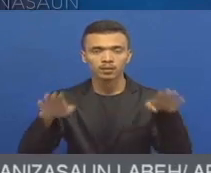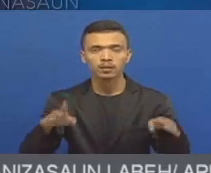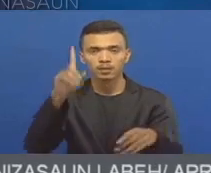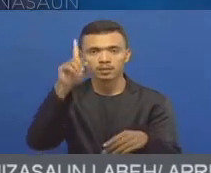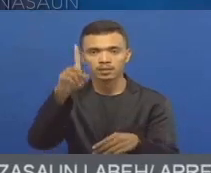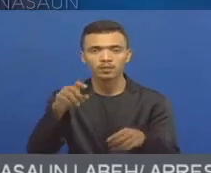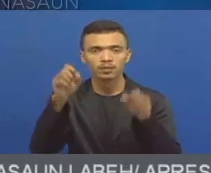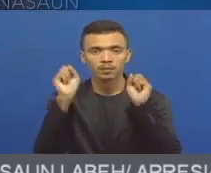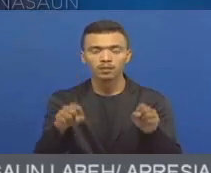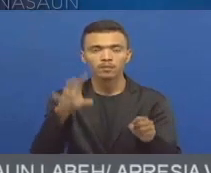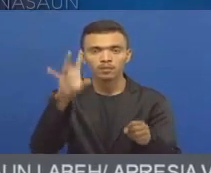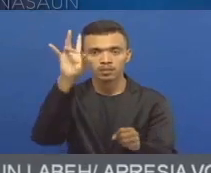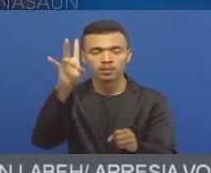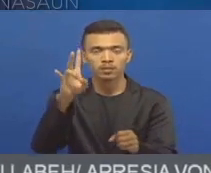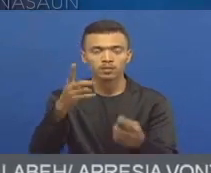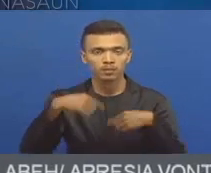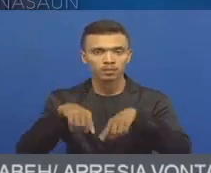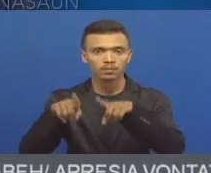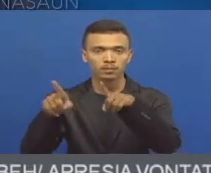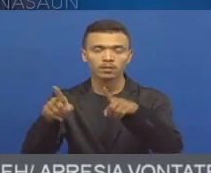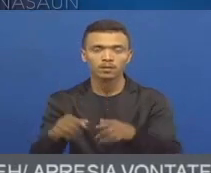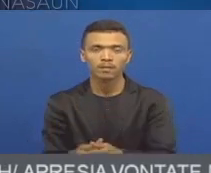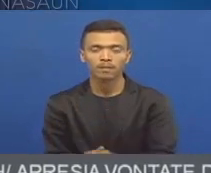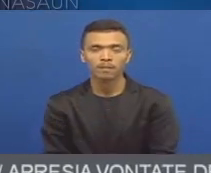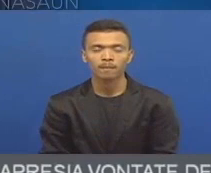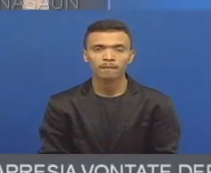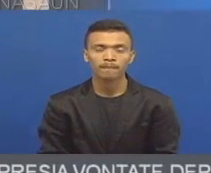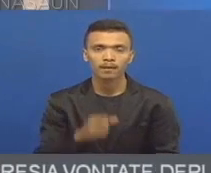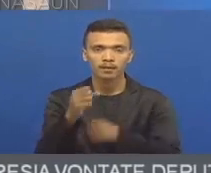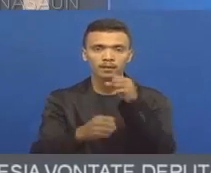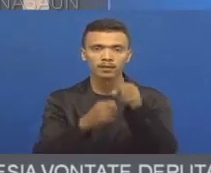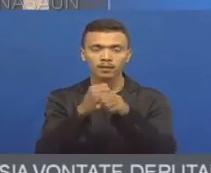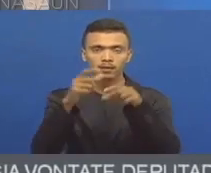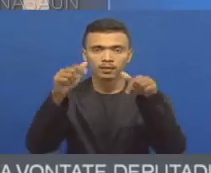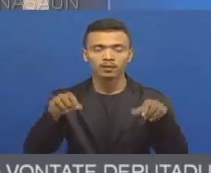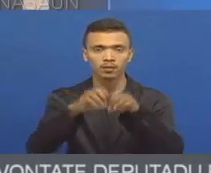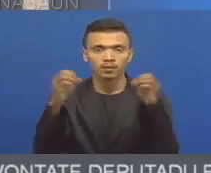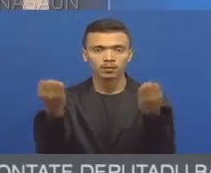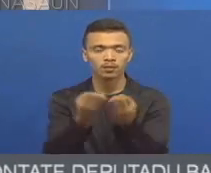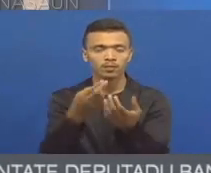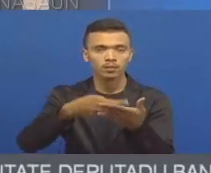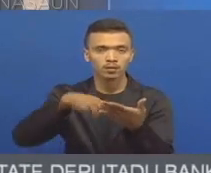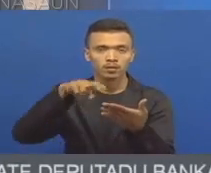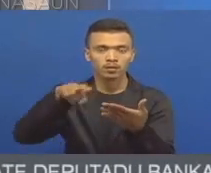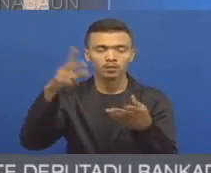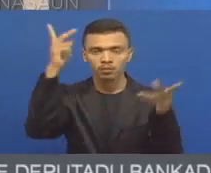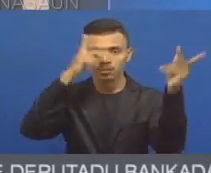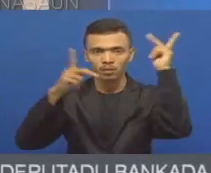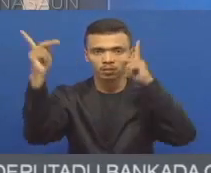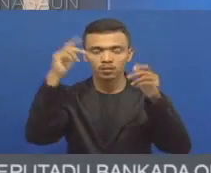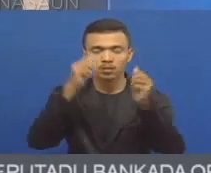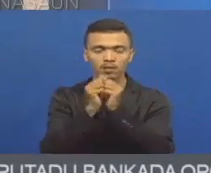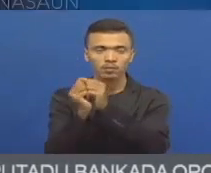daruma bere nain hito tam hote no ba mebe iha tinan ne fogo per resista kasu violensi domestika na motu kira los